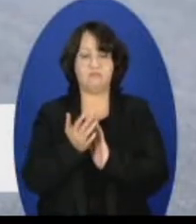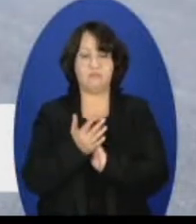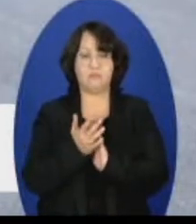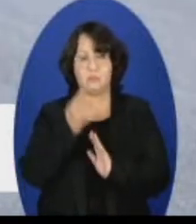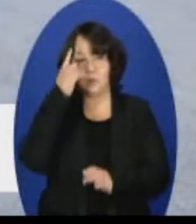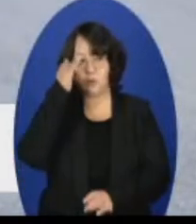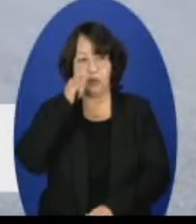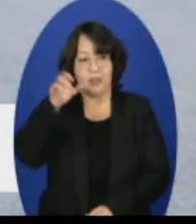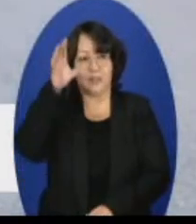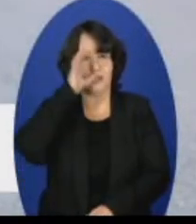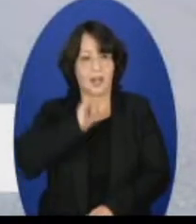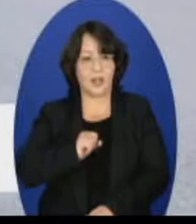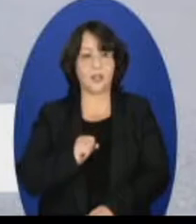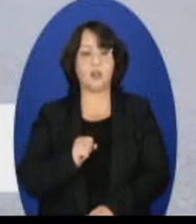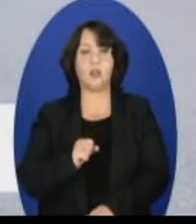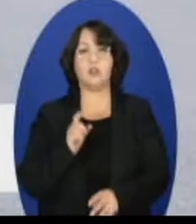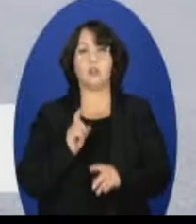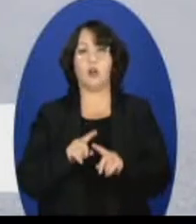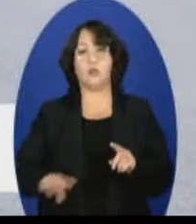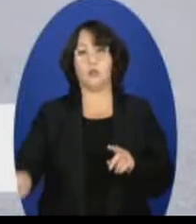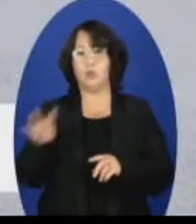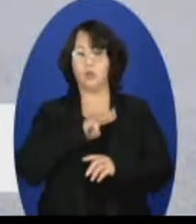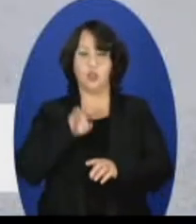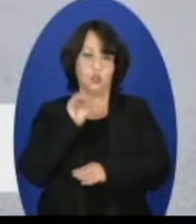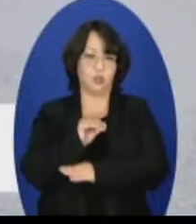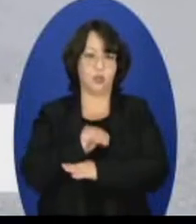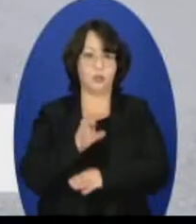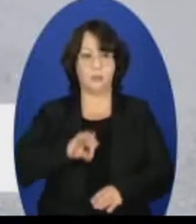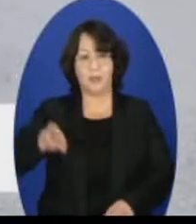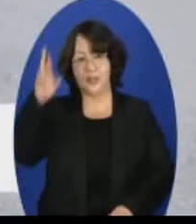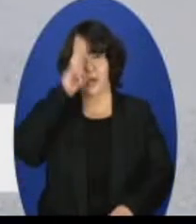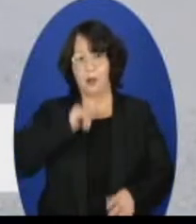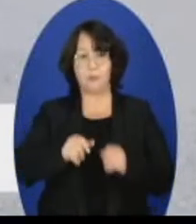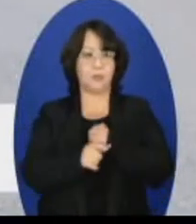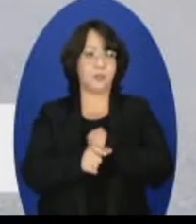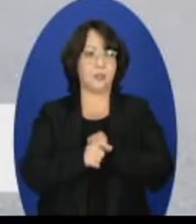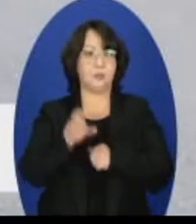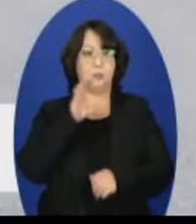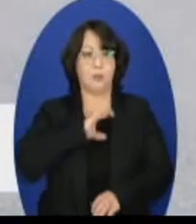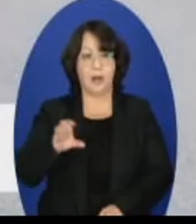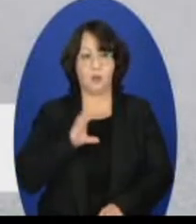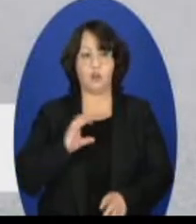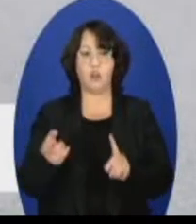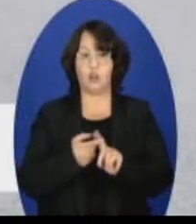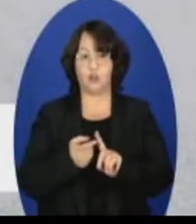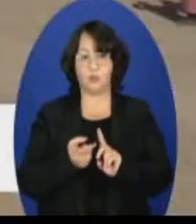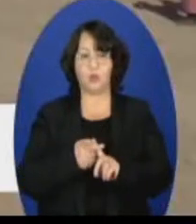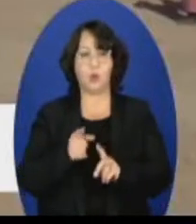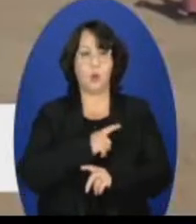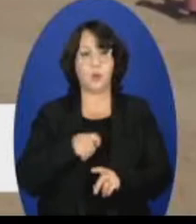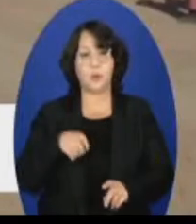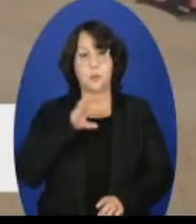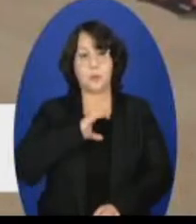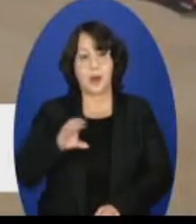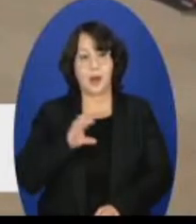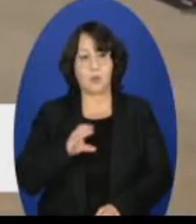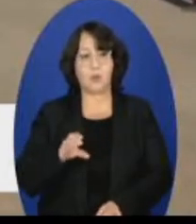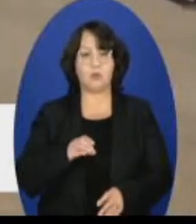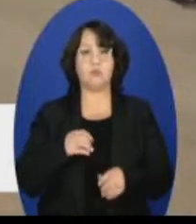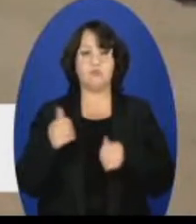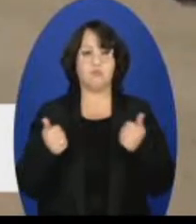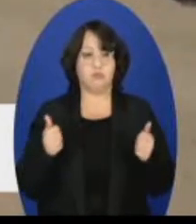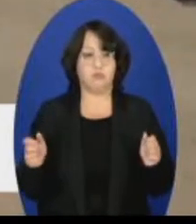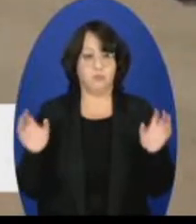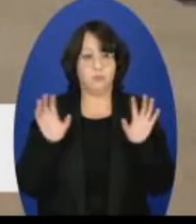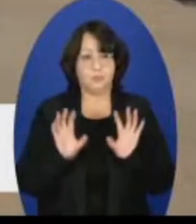эрхийн сайд хүрэлцэх болон за орон нутгийн төлөөлөл салбарын яамд мэрэгжлийн байгууллагууд холбогдох хувийн эвшил болон бусад